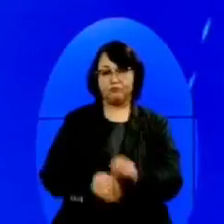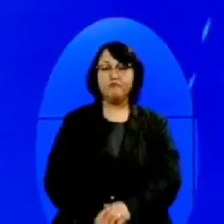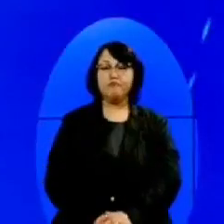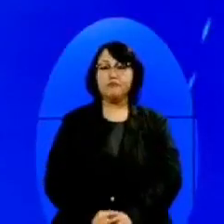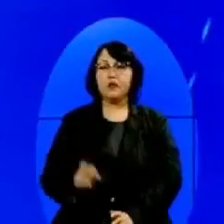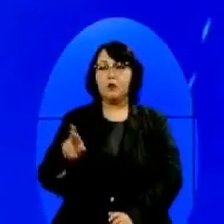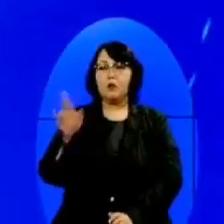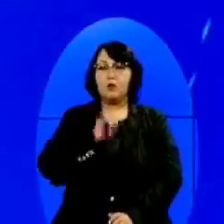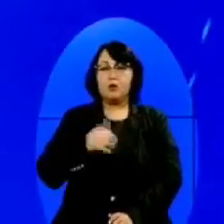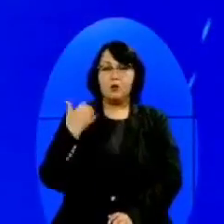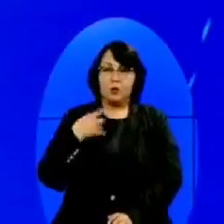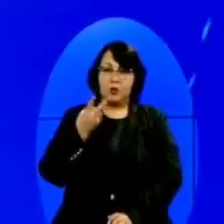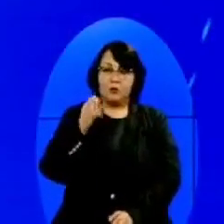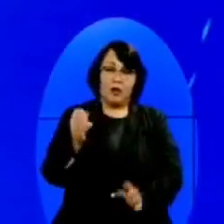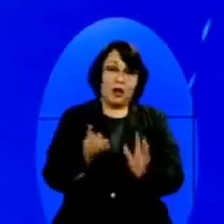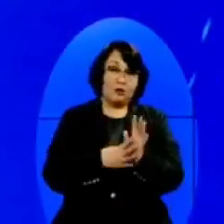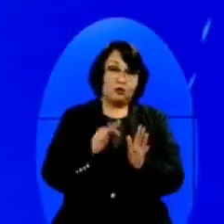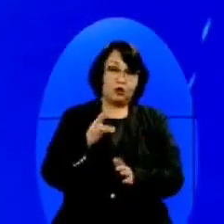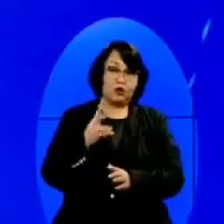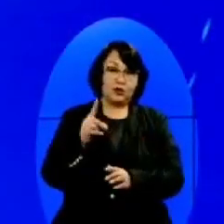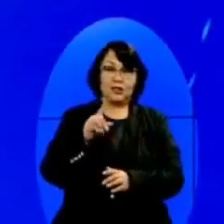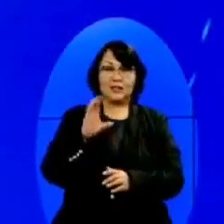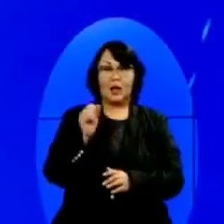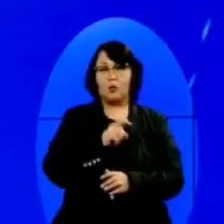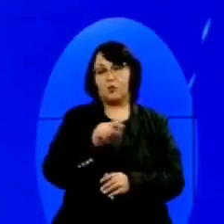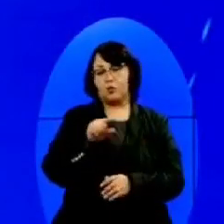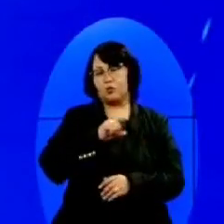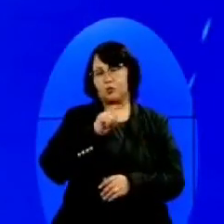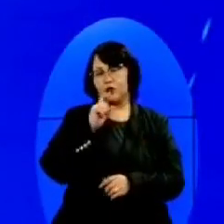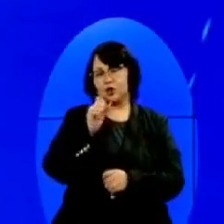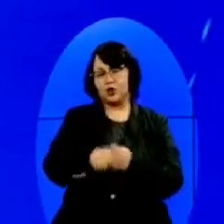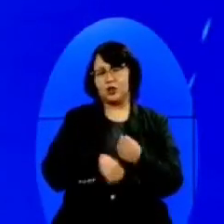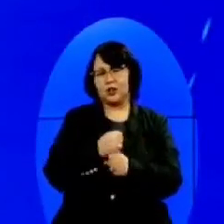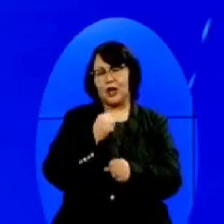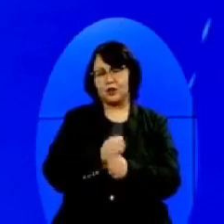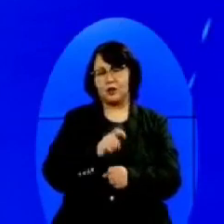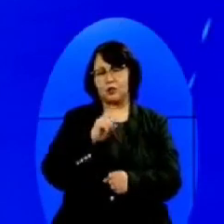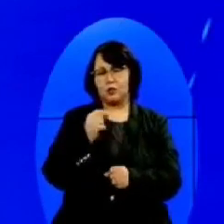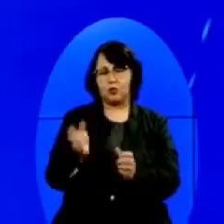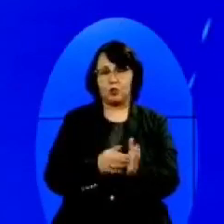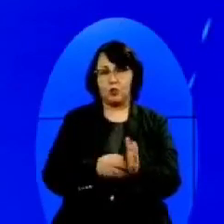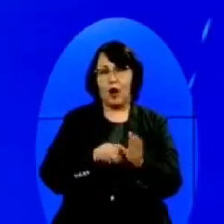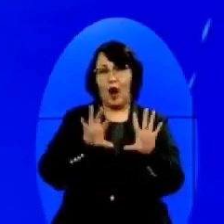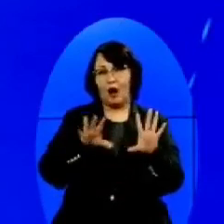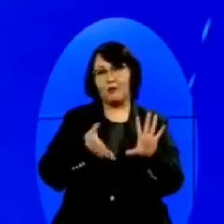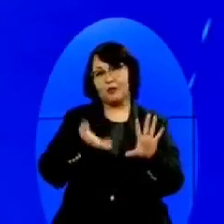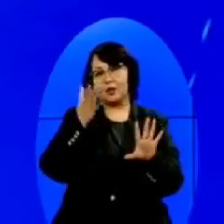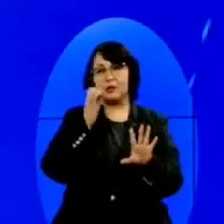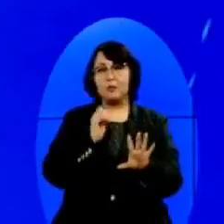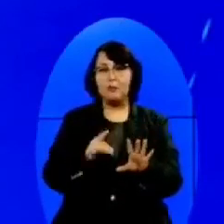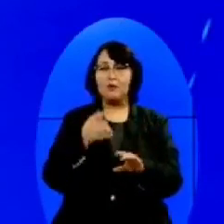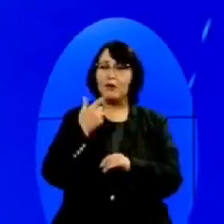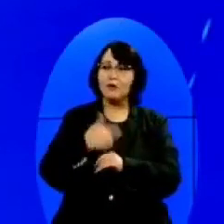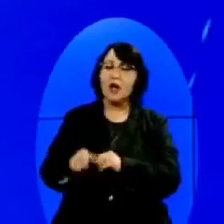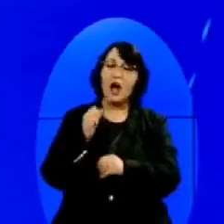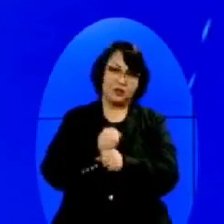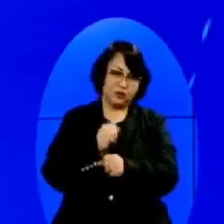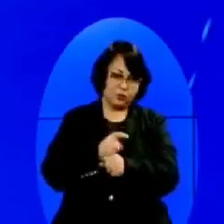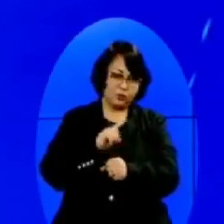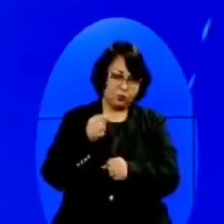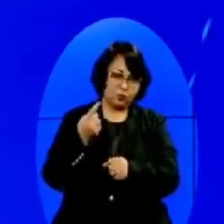Японоос өнгөрсөн 2019 оны санхүүгийн жилээс ажиллах хүч дутагдaltaй байгаа 10 гаруй салбартаа гаднаас ажиллах хүчийг хүлээн авч